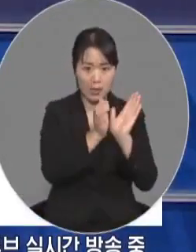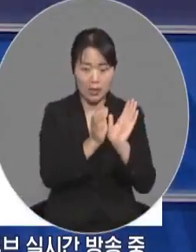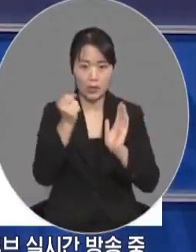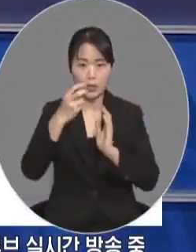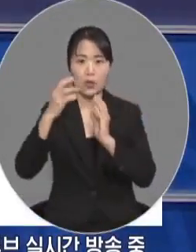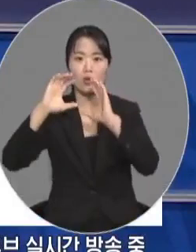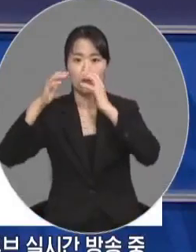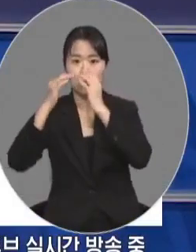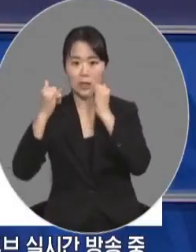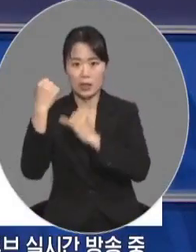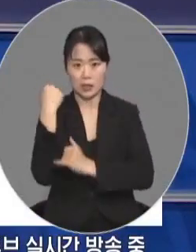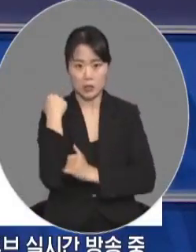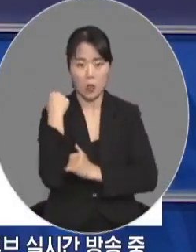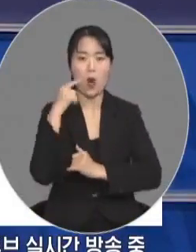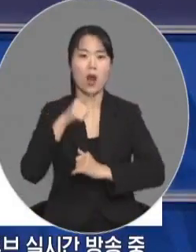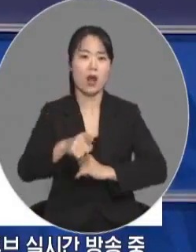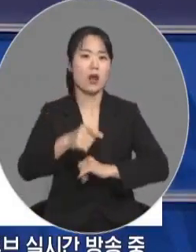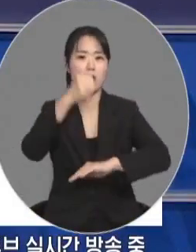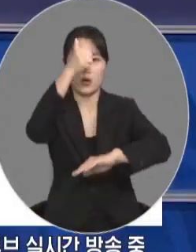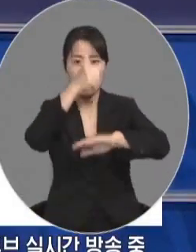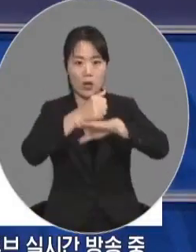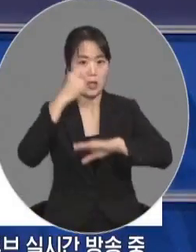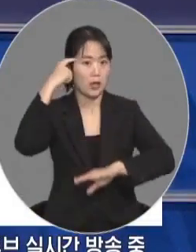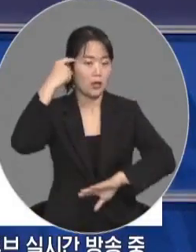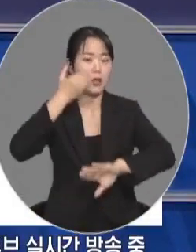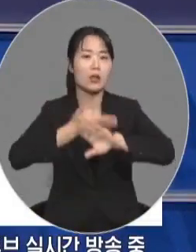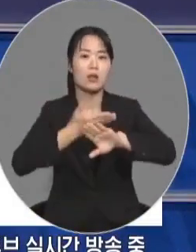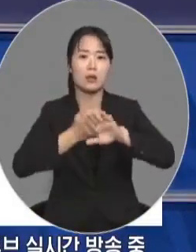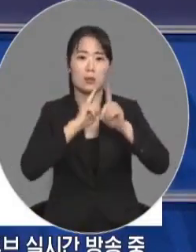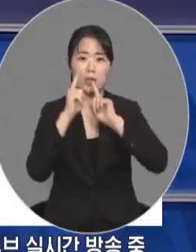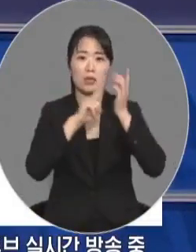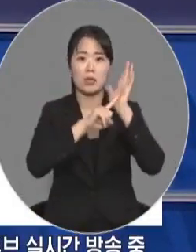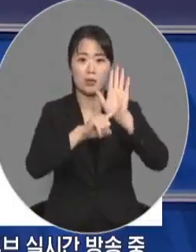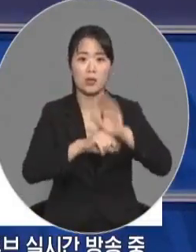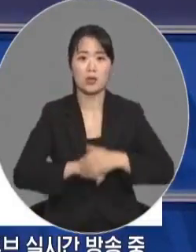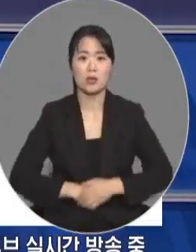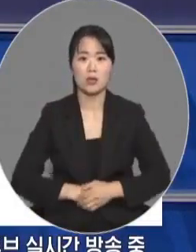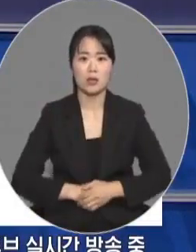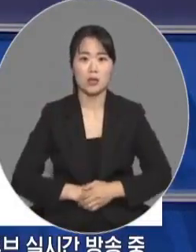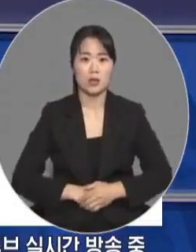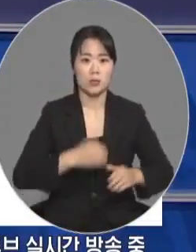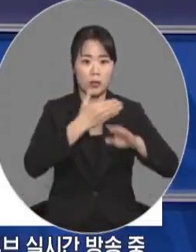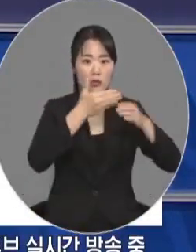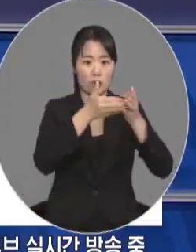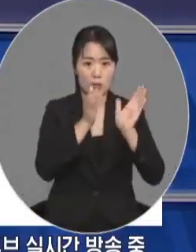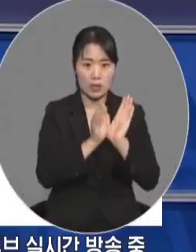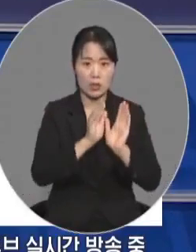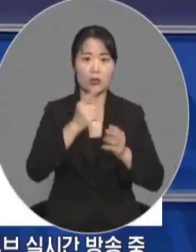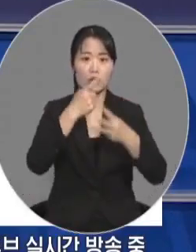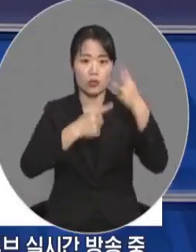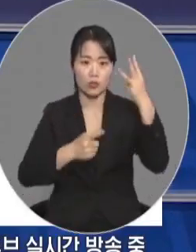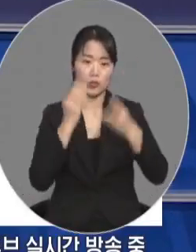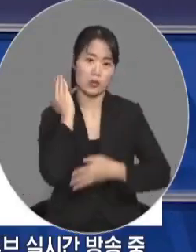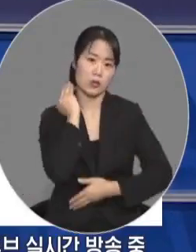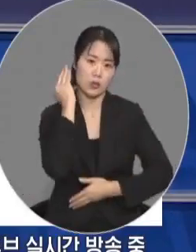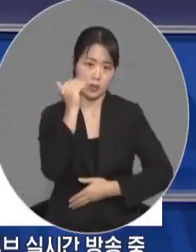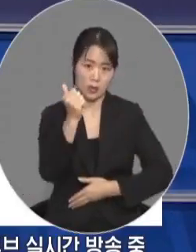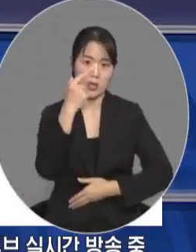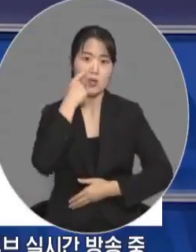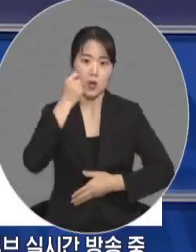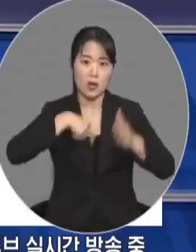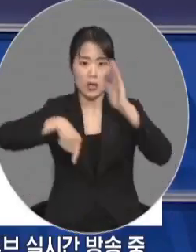모두 예상 밖의 결과라고 지금 해석을 하고 있는데요. 민주당에서는 윤석열 대통령이 일본 외교를 다녀온 뒤로